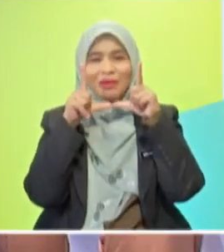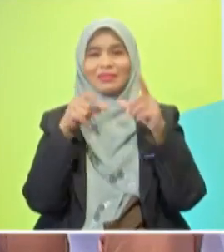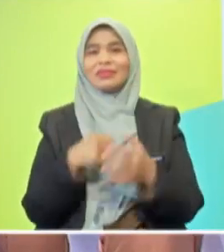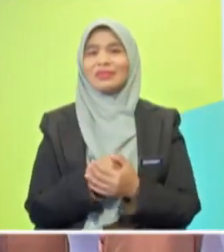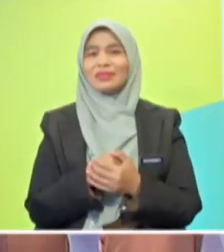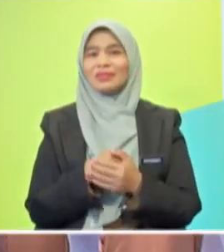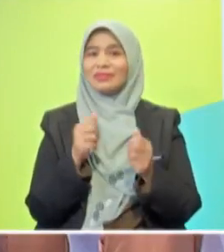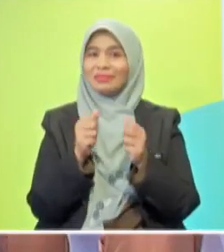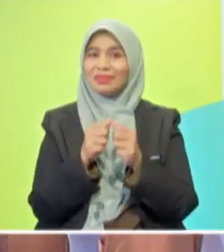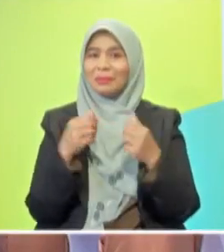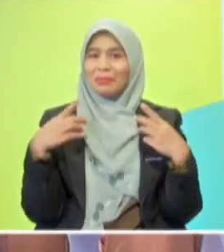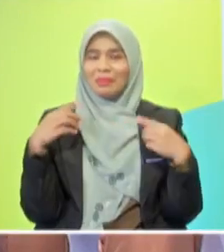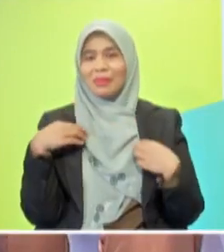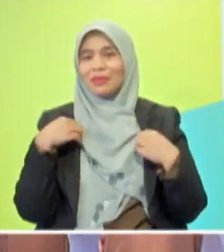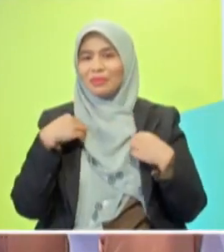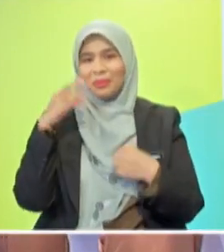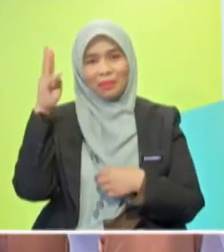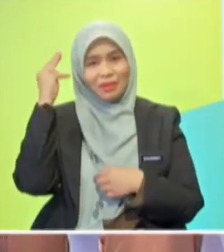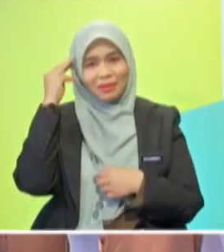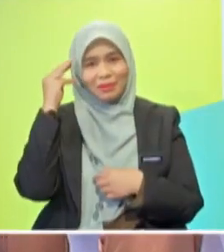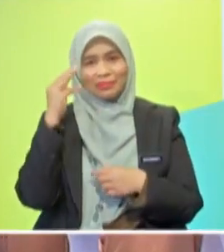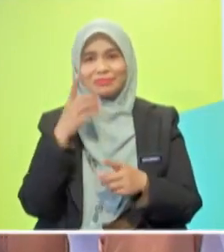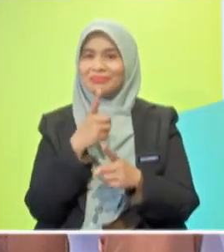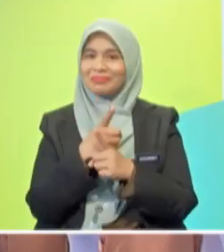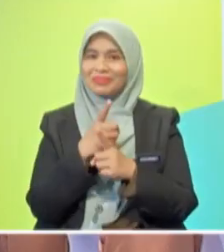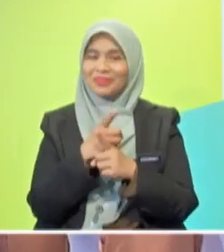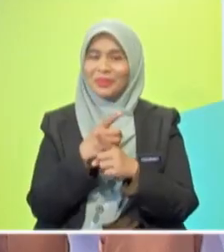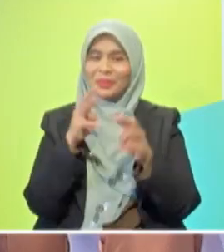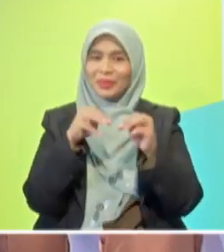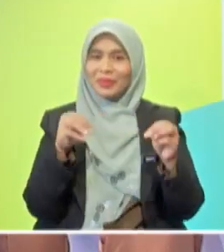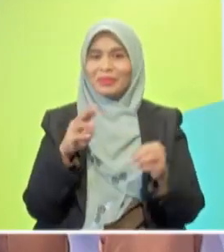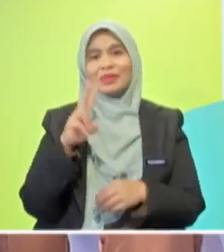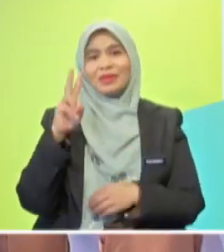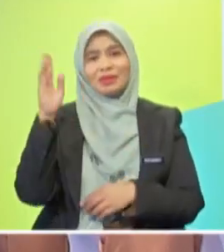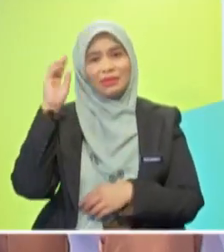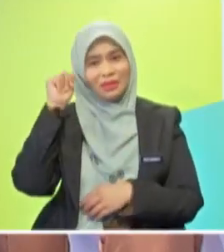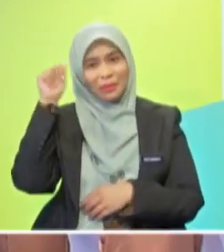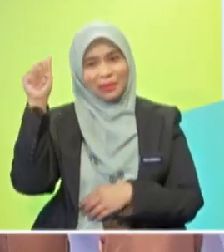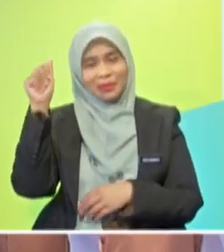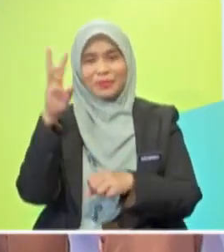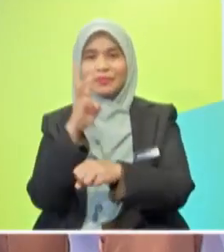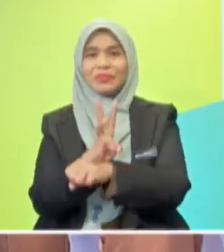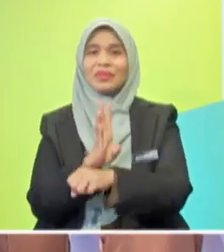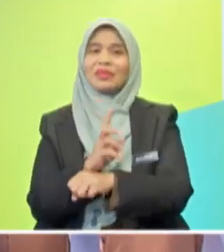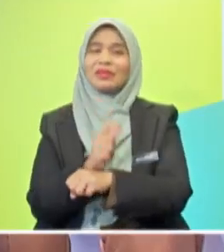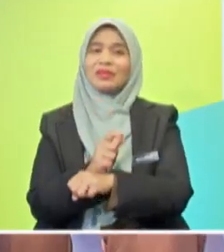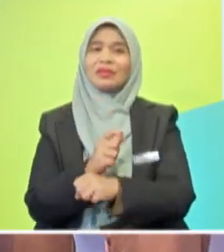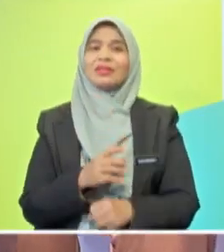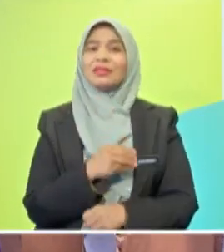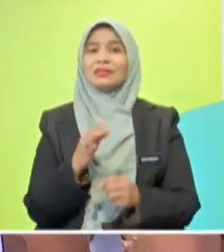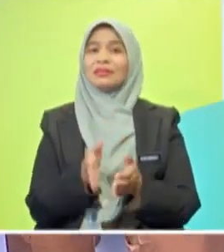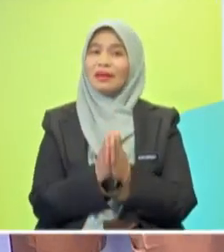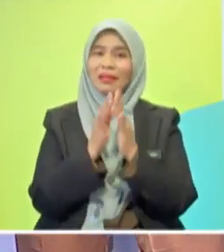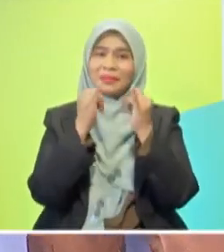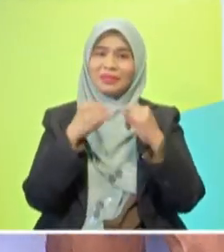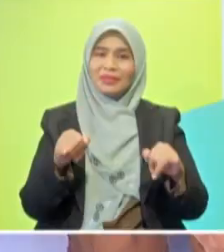Betul tak murid-murid sekalian? Ha, murid-murid pun setuju juga. Hai, assalamualaikum warahmatullahi wabarakatuh. Dan salam